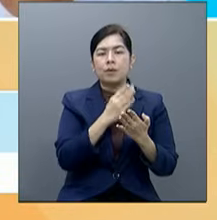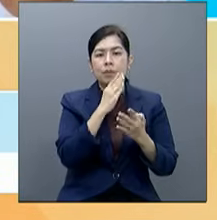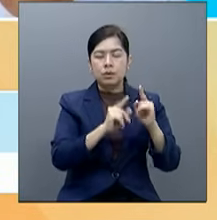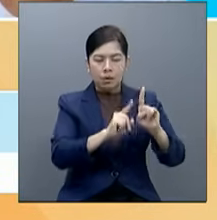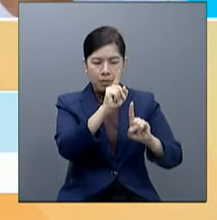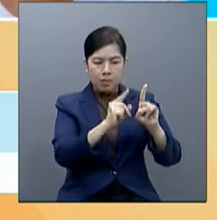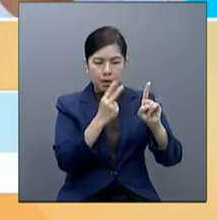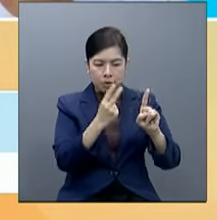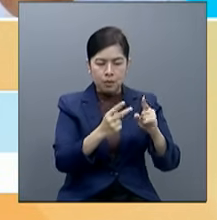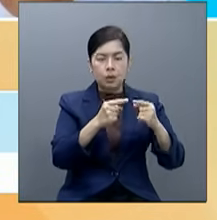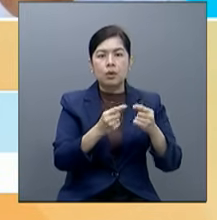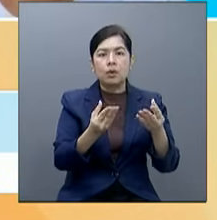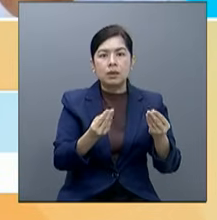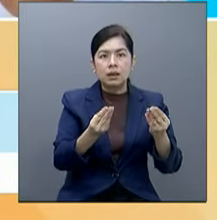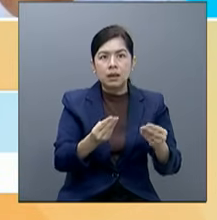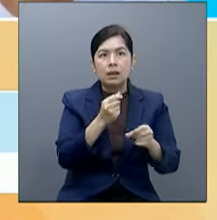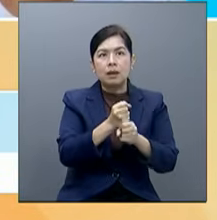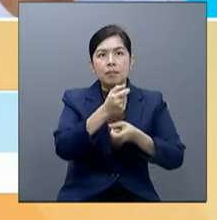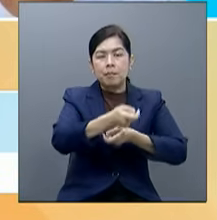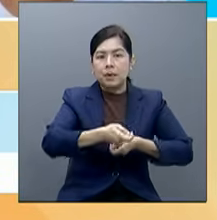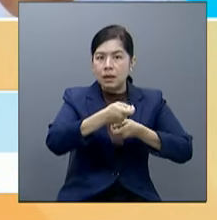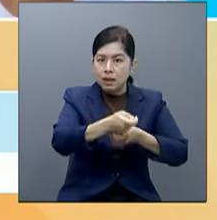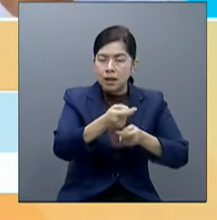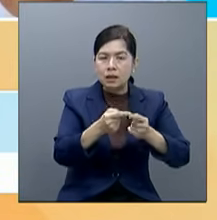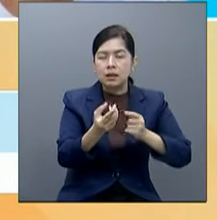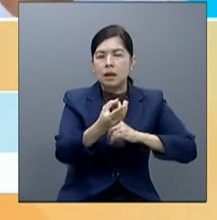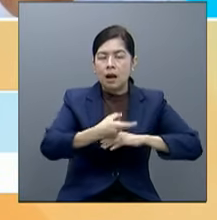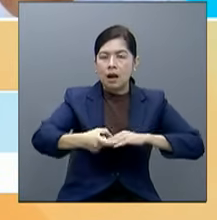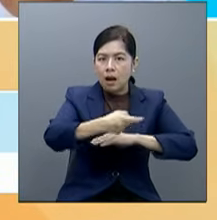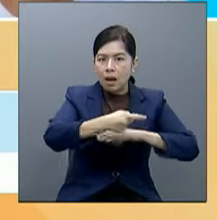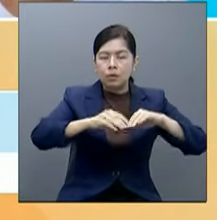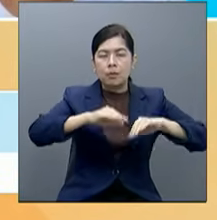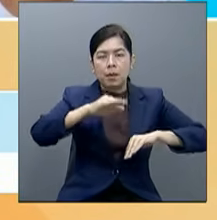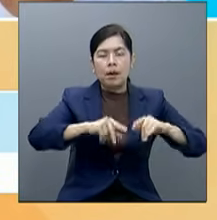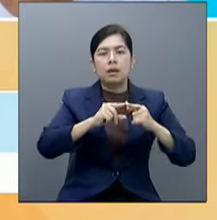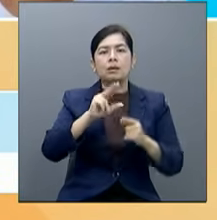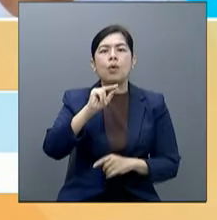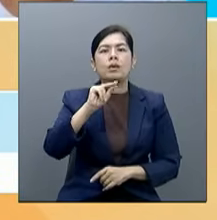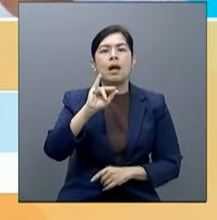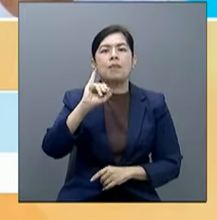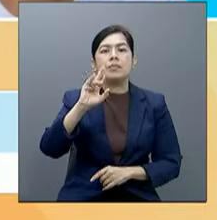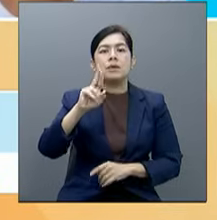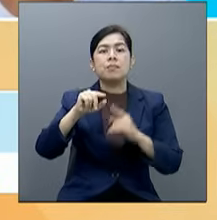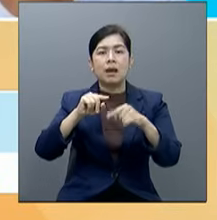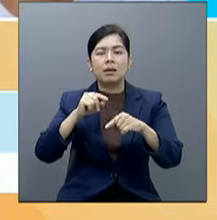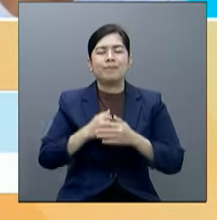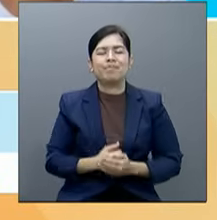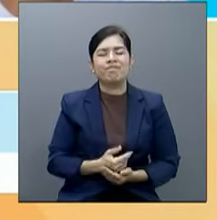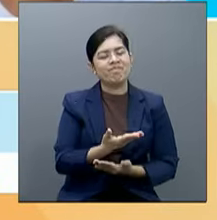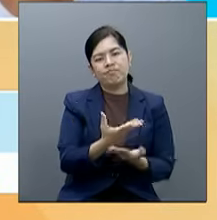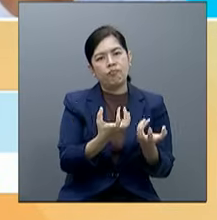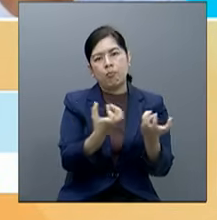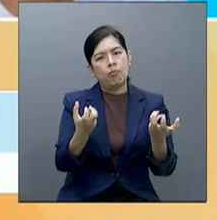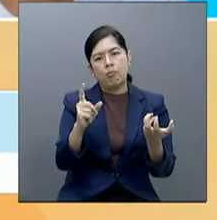ณน่าจะ30กว่าไร่ครับ 30กว่าไร่ไม่เหลือเลยเนาะเดิมเนี่ย ไม่เหลือ ผลผลิตในพื้นที่ทางการเกษตรของชาวบ้